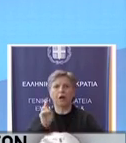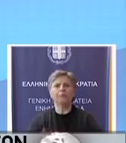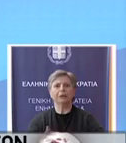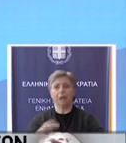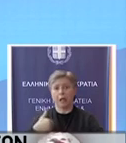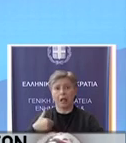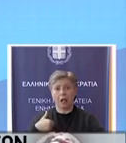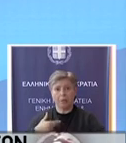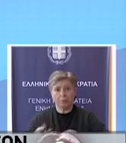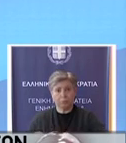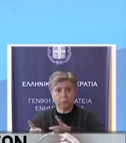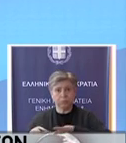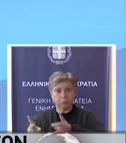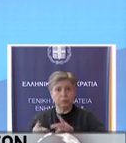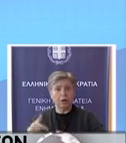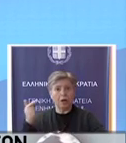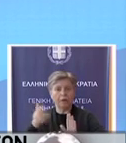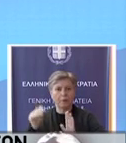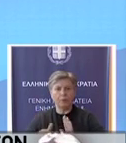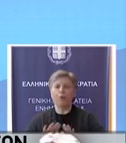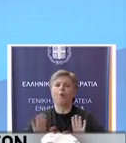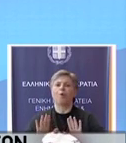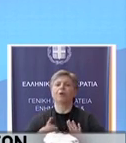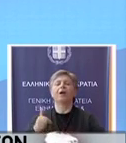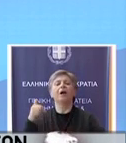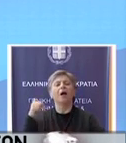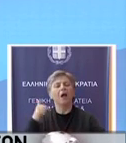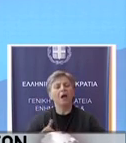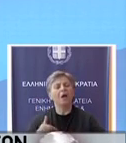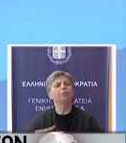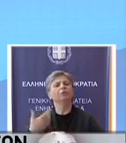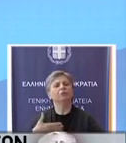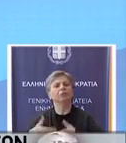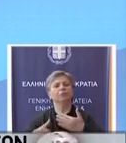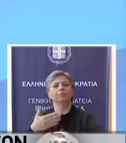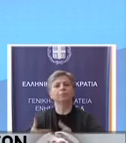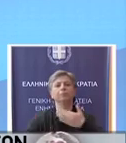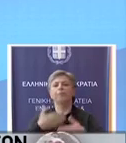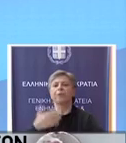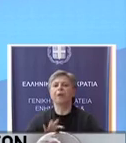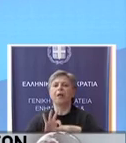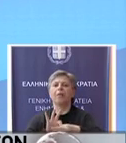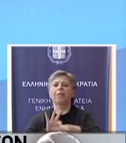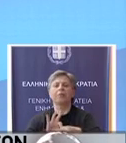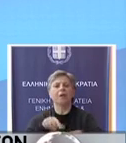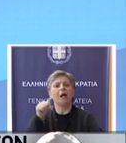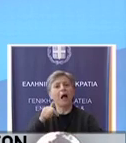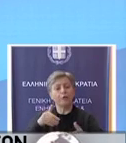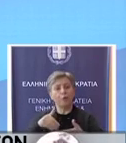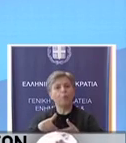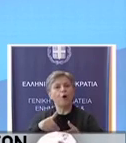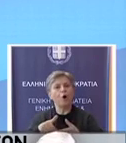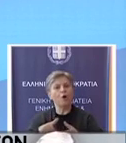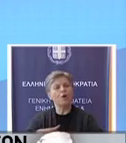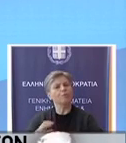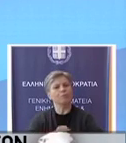θα συνεχίσει να εργάζεται στην κατεύθυνση της ρύθμισης του χρέους μαζί με τους εταίρους της στο υφιστάμενο χρονοδιάγραμμα.